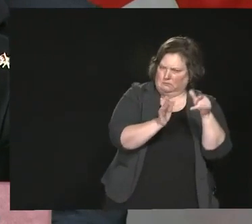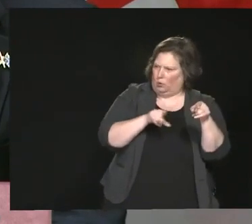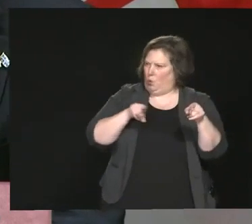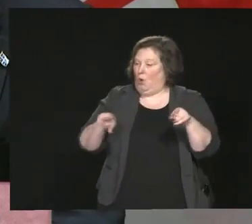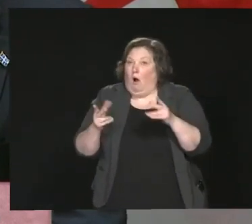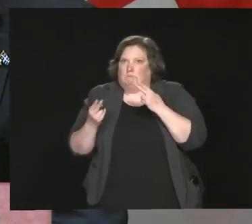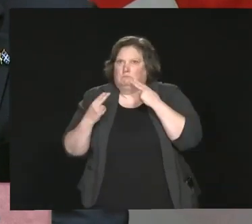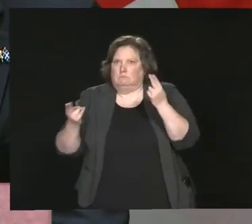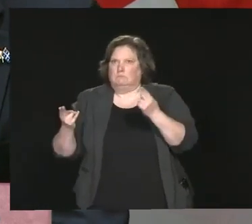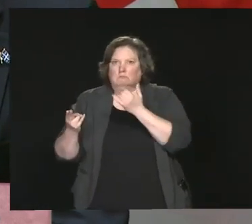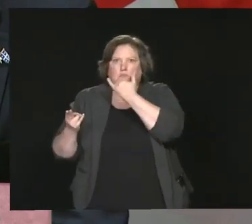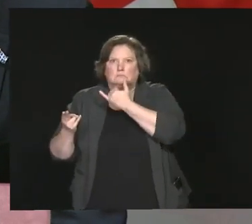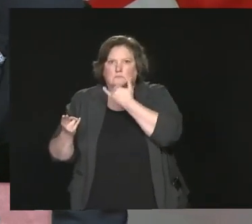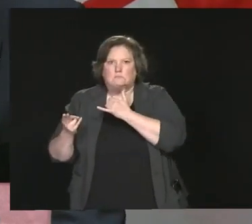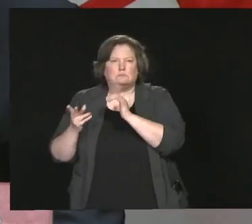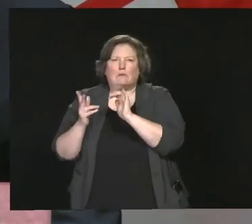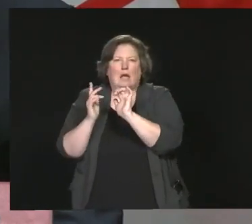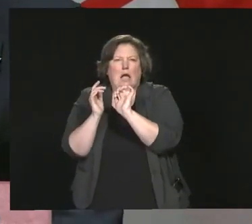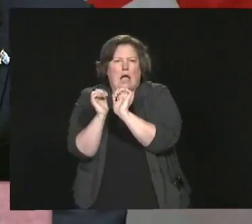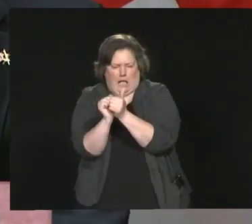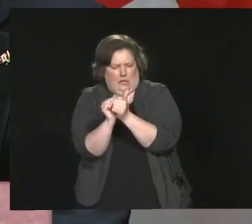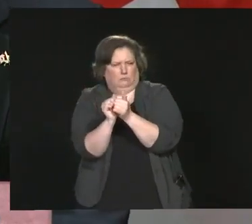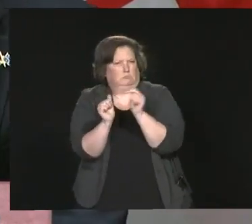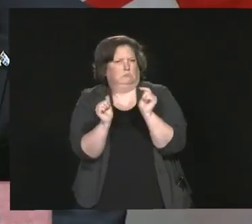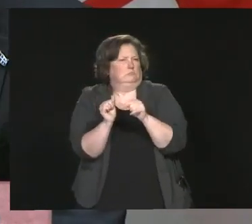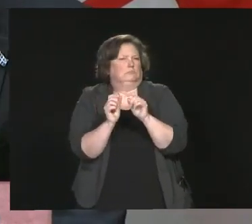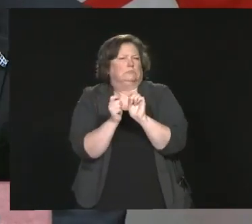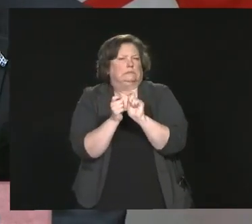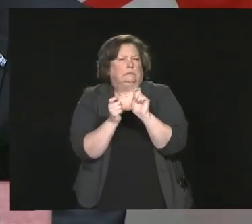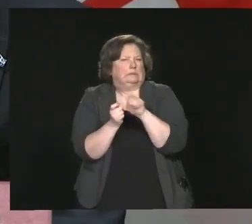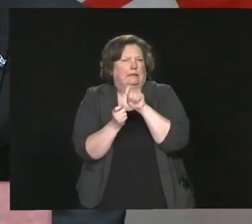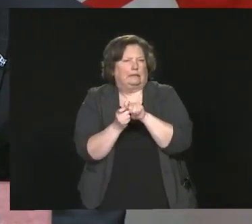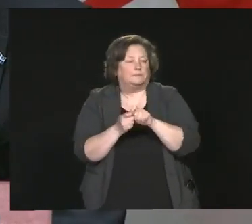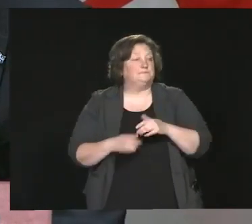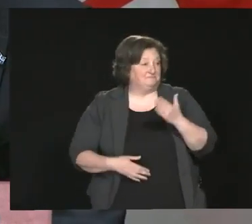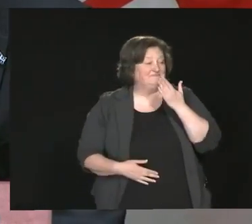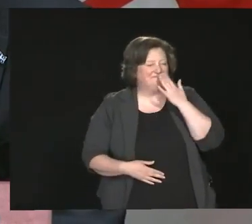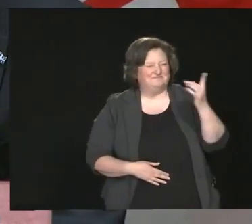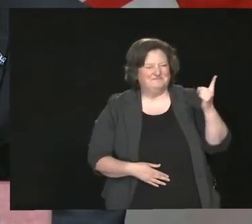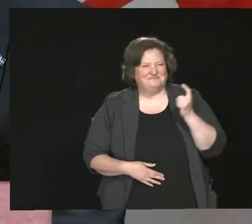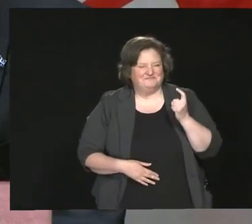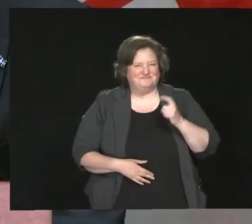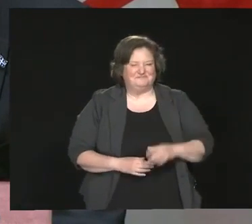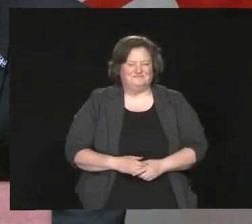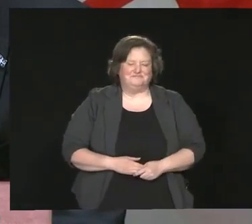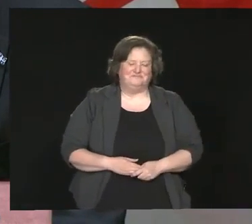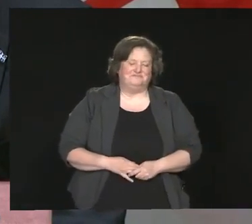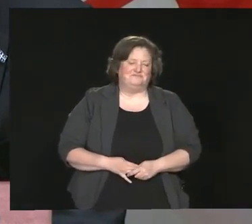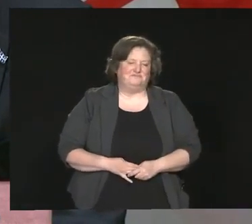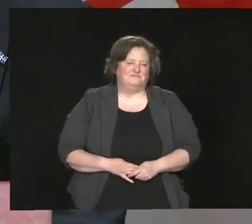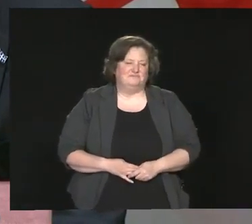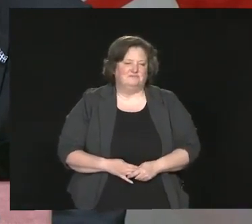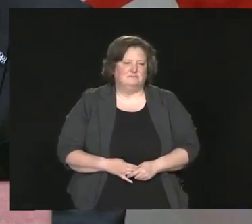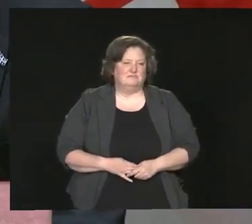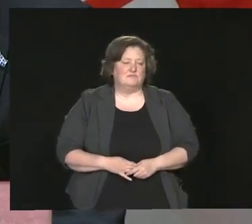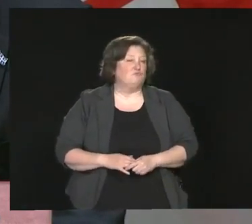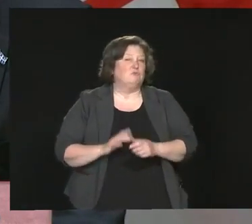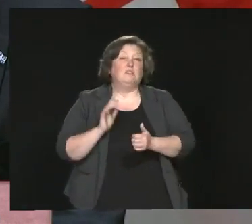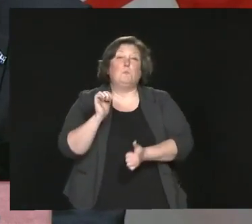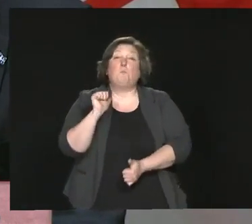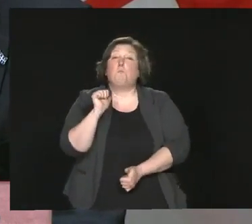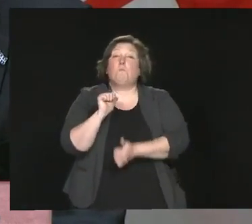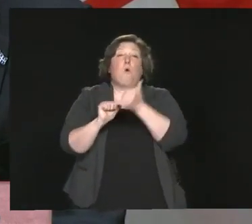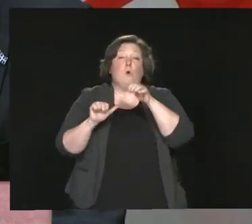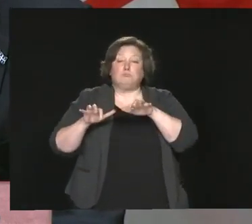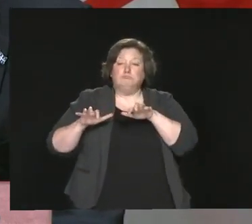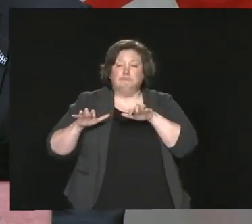Merci pour la question. La première chose que je devrais dire, c'est que la très grande majorité des Canadiens, comme on sait, sont des gens honnêtes. Il arrive